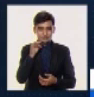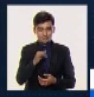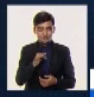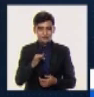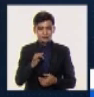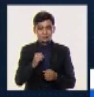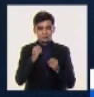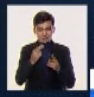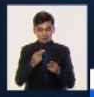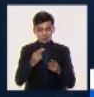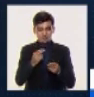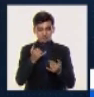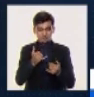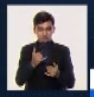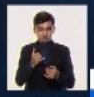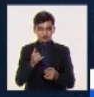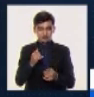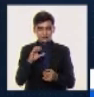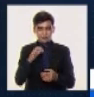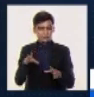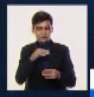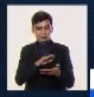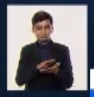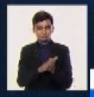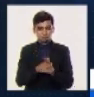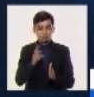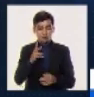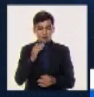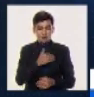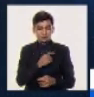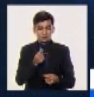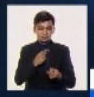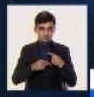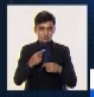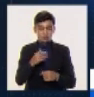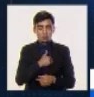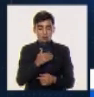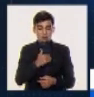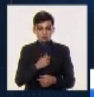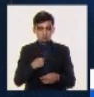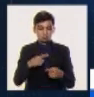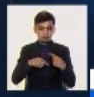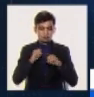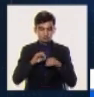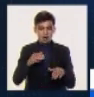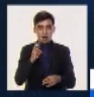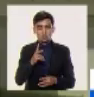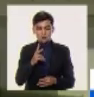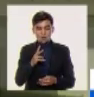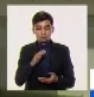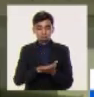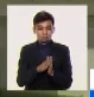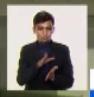конце уже, на сентябрь уже будет сделка со всеми, кто хотят вернуть деньги, все вернем. Кто хотят сделку, будет сделка, будет у